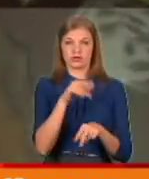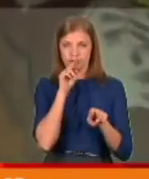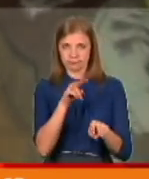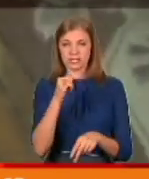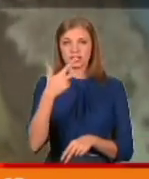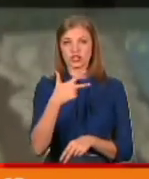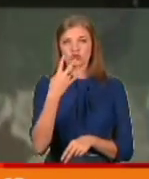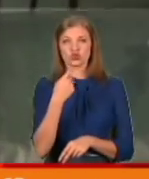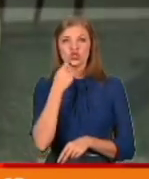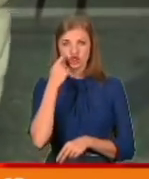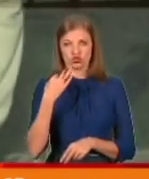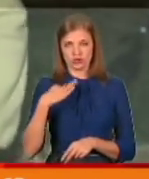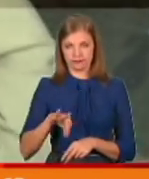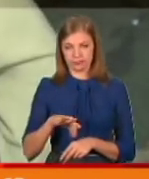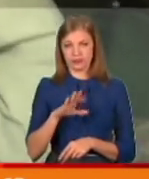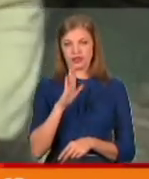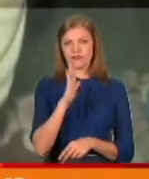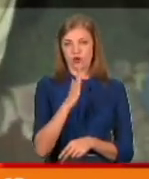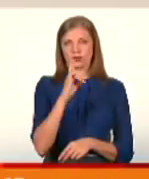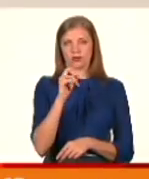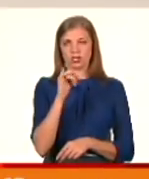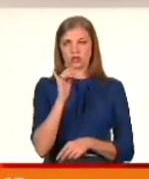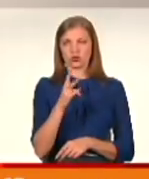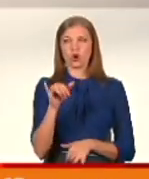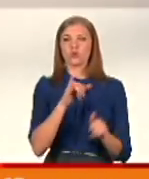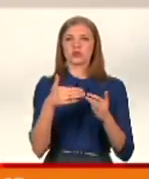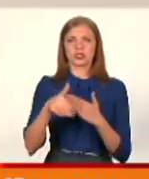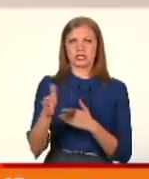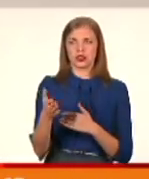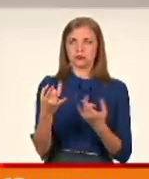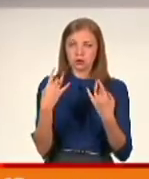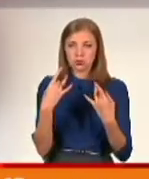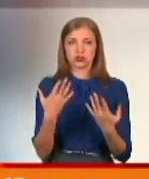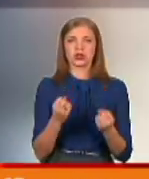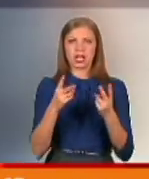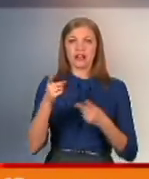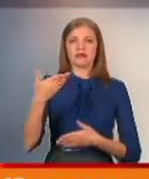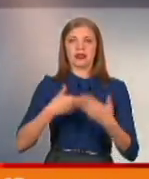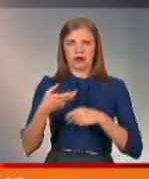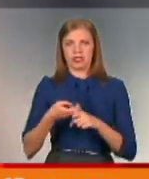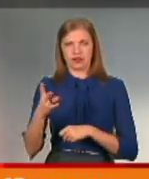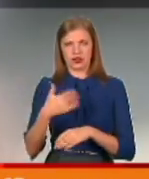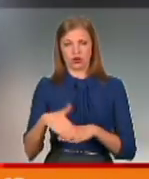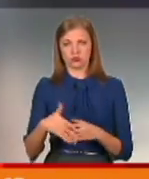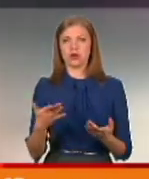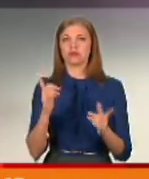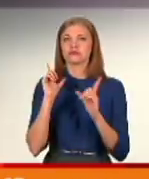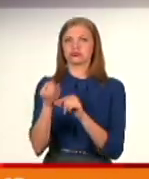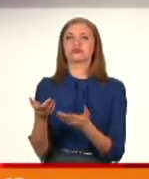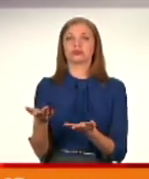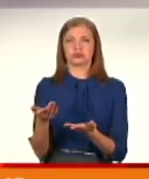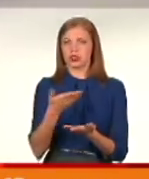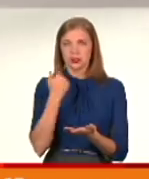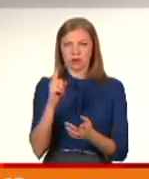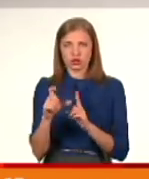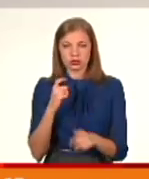спостерігав і 34-річний пасинок Володимир Назарчук. Куди ви йдете? Розкажіть, як ви інваліда викинули на вулицю? Чого ви? Що,